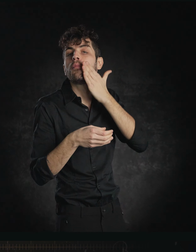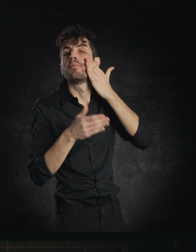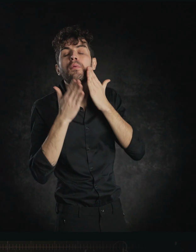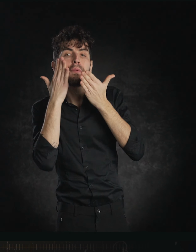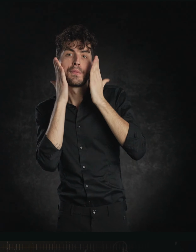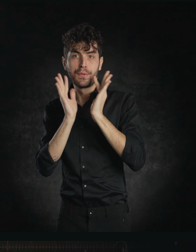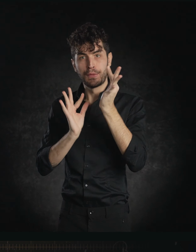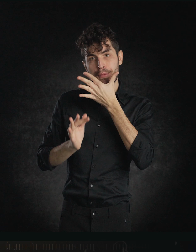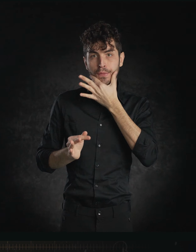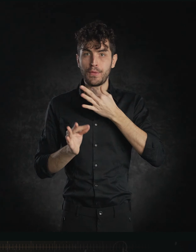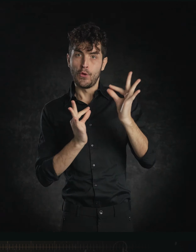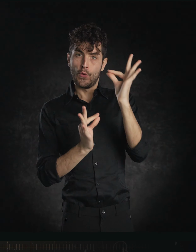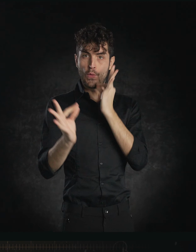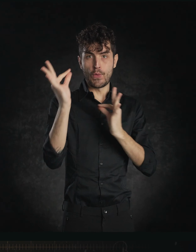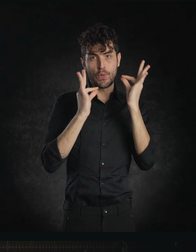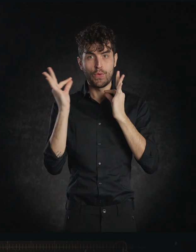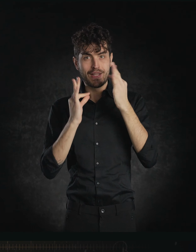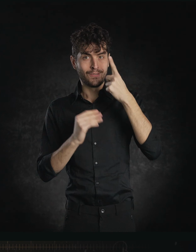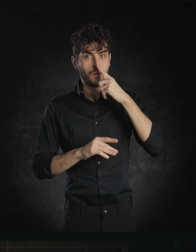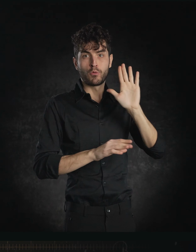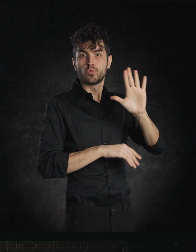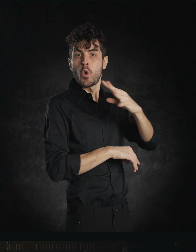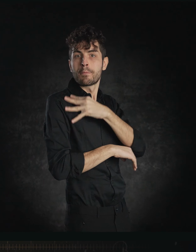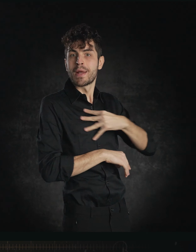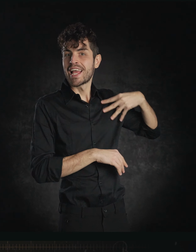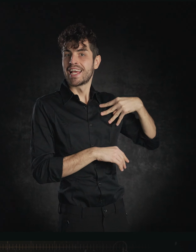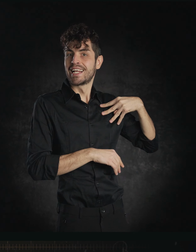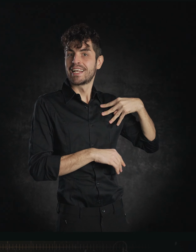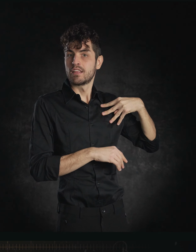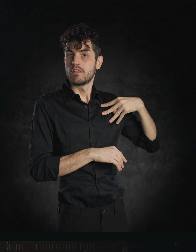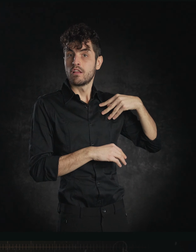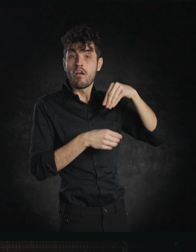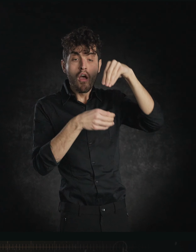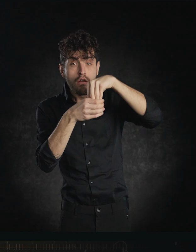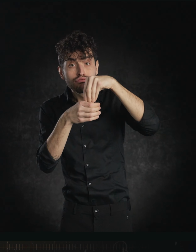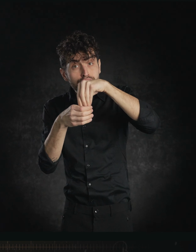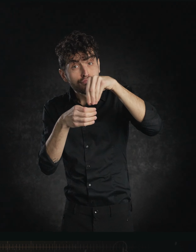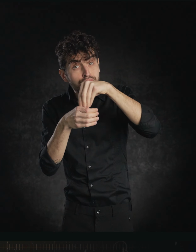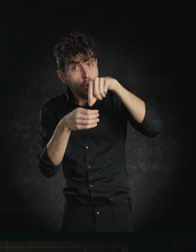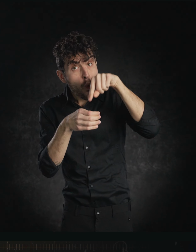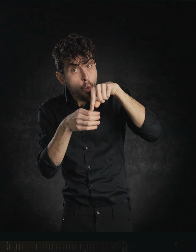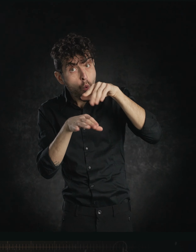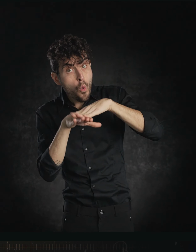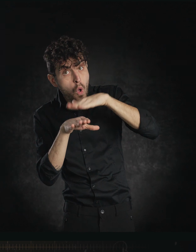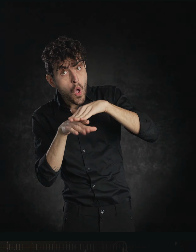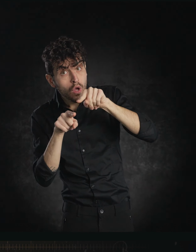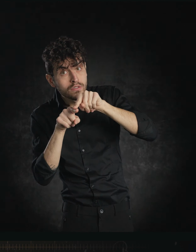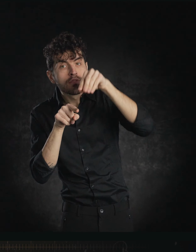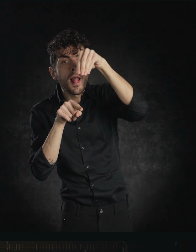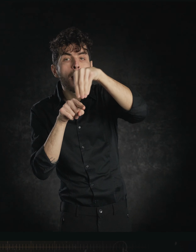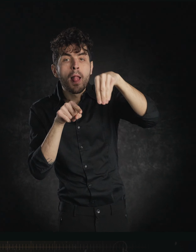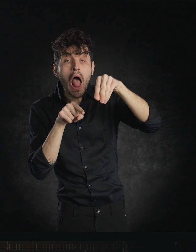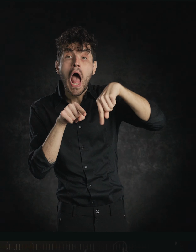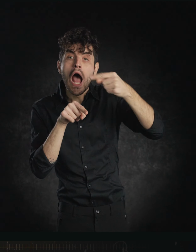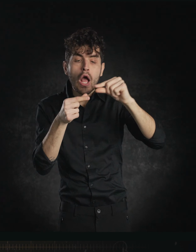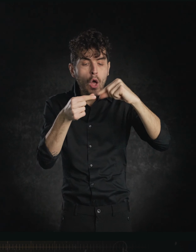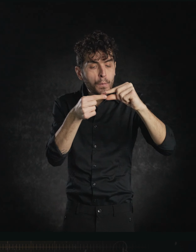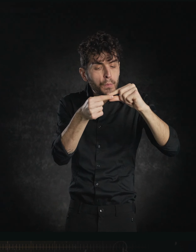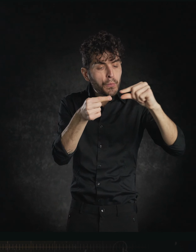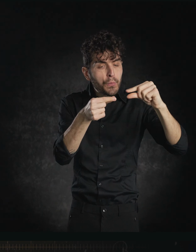mantenimento del belletto di Merit. Vediamo poi quel contenitore a forma di